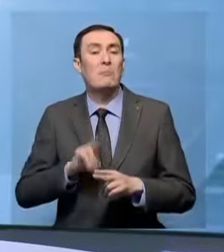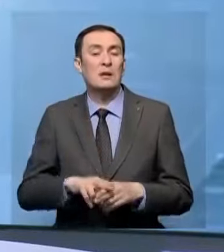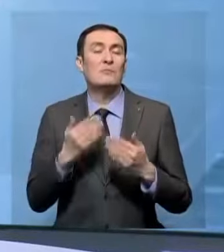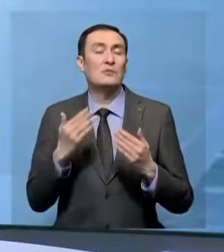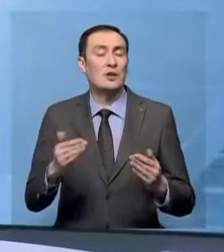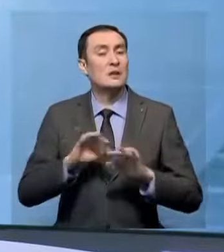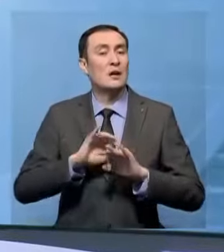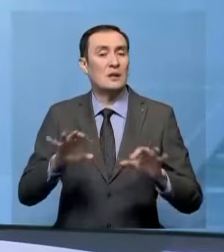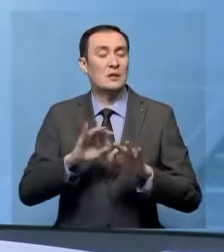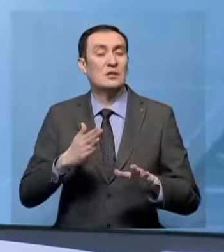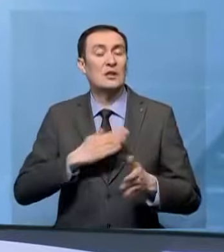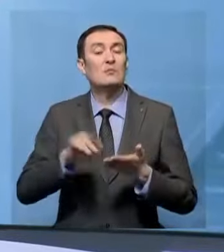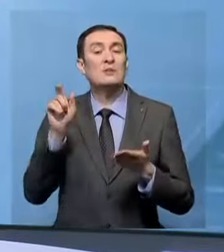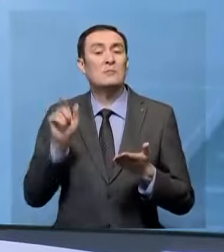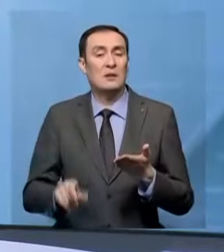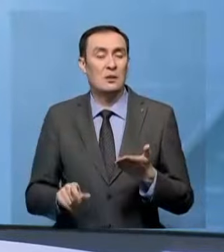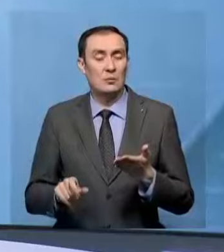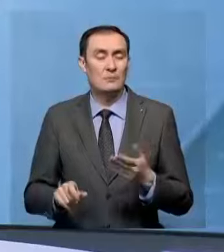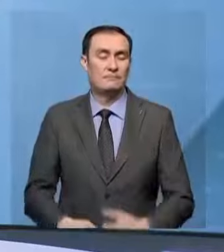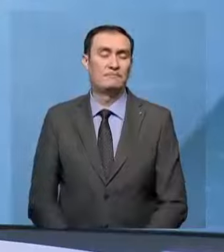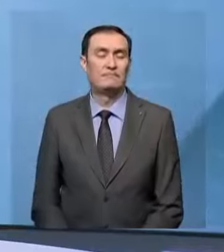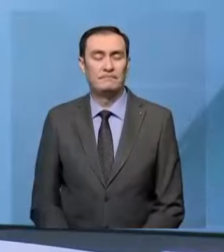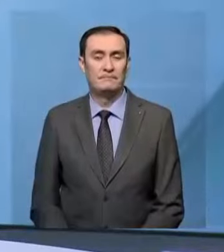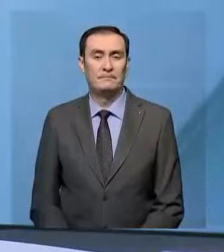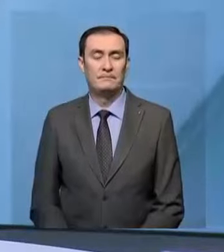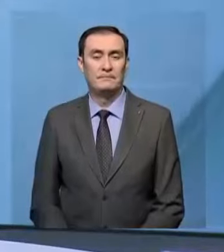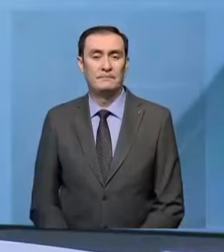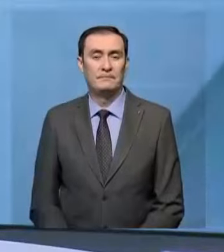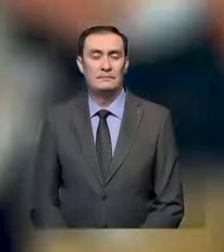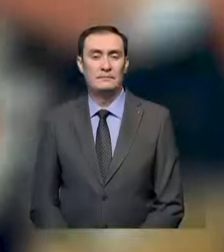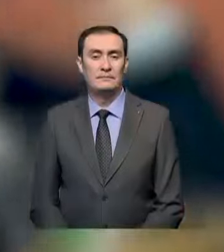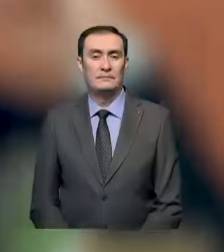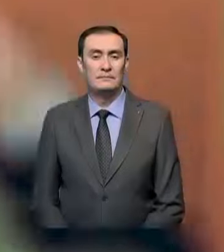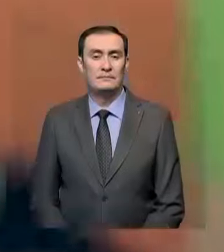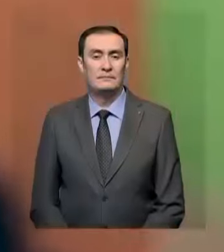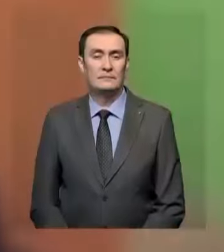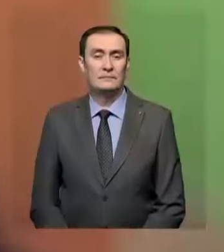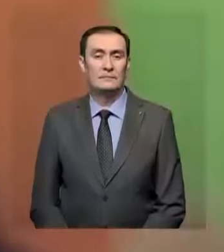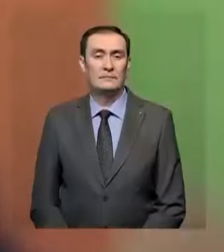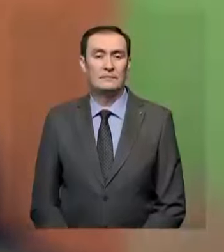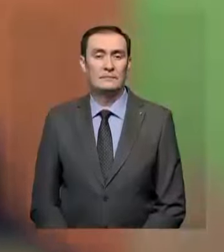герои ролика рассказали нашему корреспонденту Наргизе Такижановой.